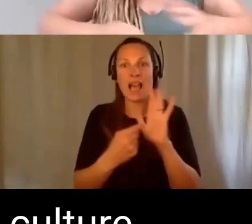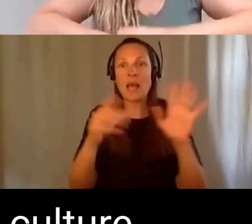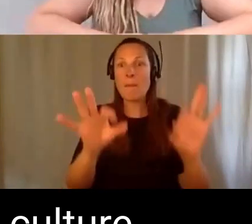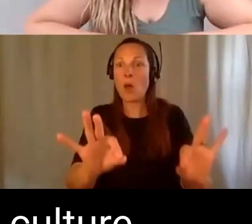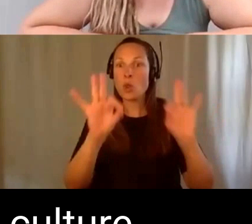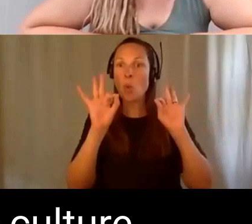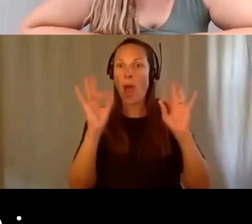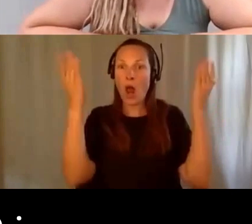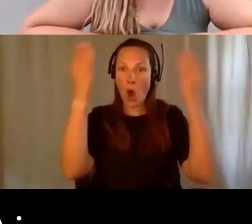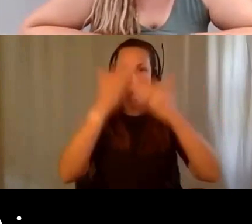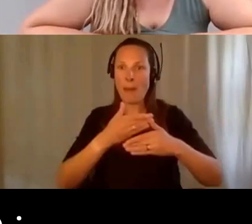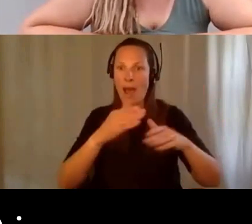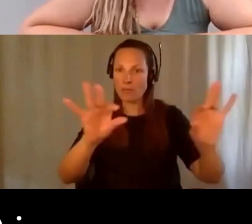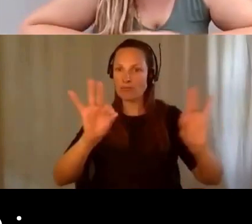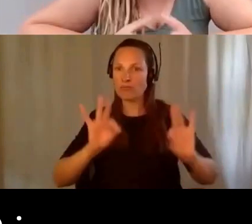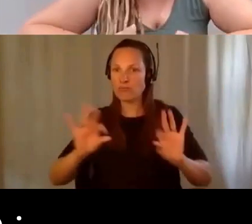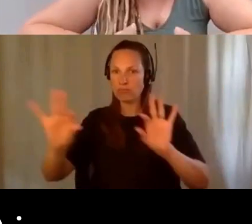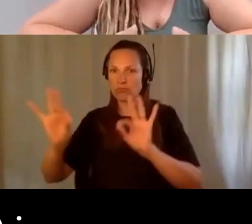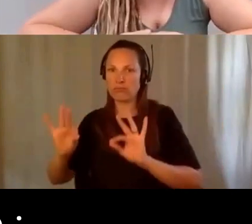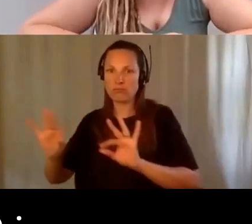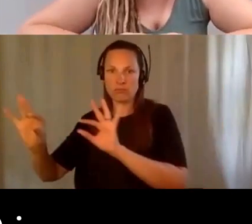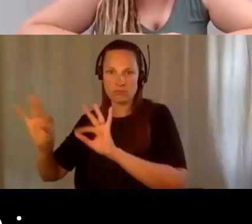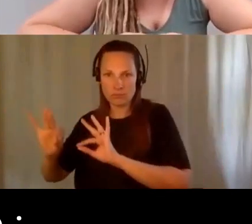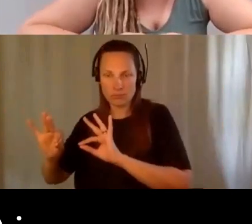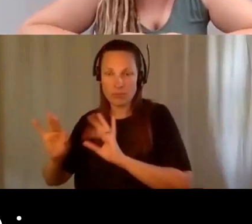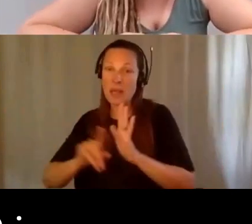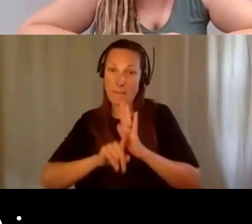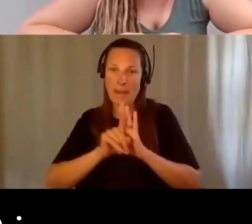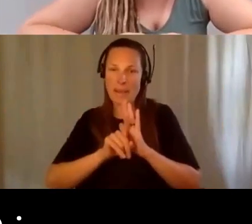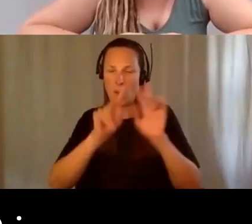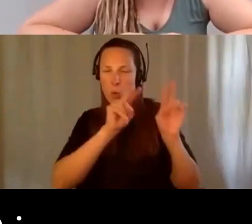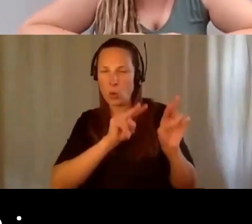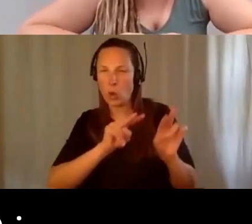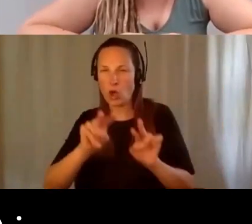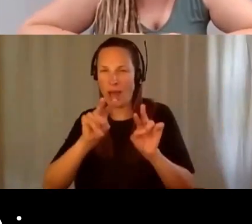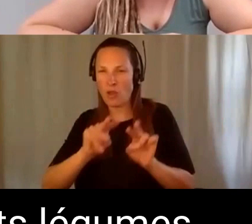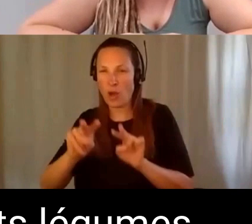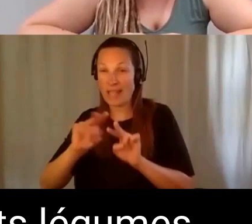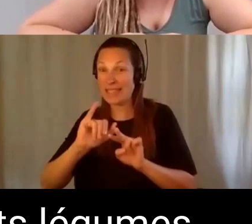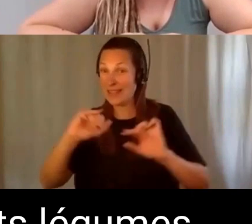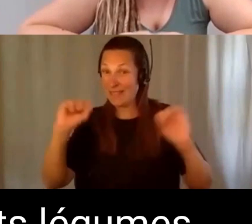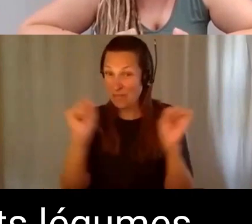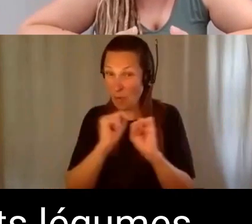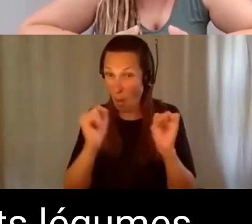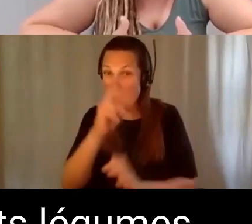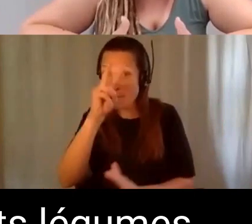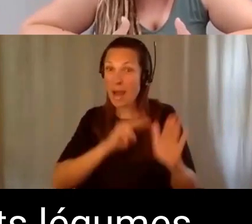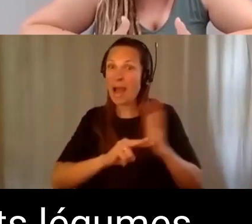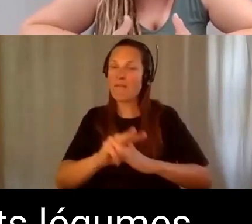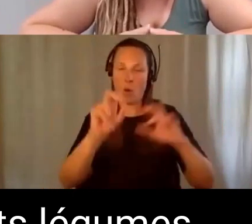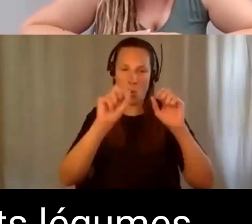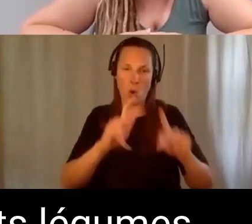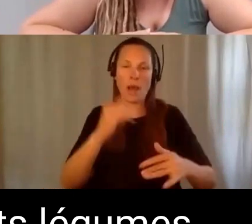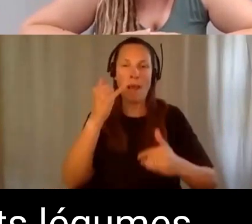opaques. Et aussi, on va surveiller la météo. S'il y a des grands, grands froids, bien, on va aller chercher nos derniers